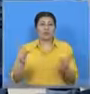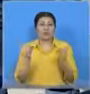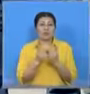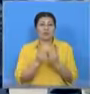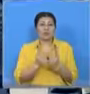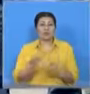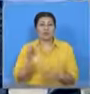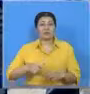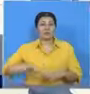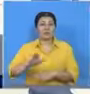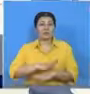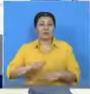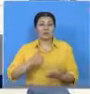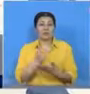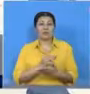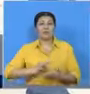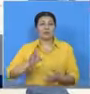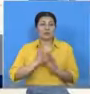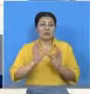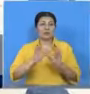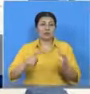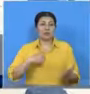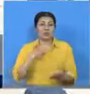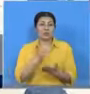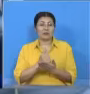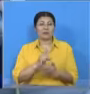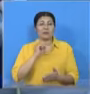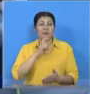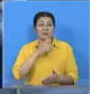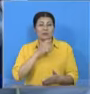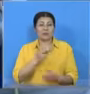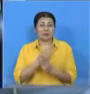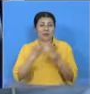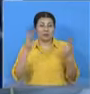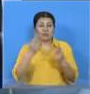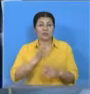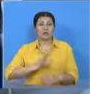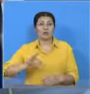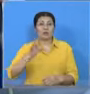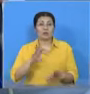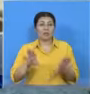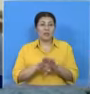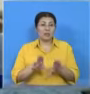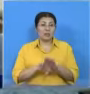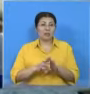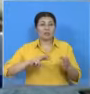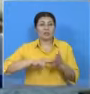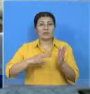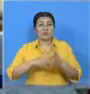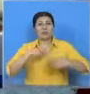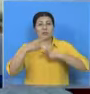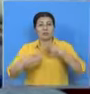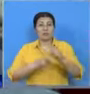ходе мероприятия аким области доложил об основных социальных и экономических показателях региона, а также перспективах